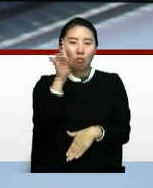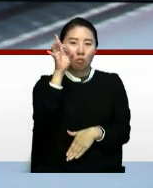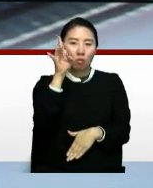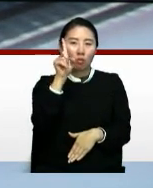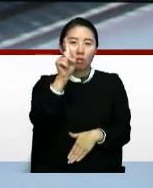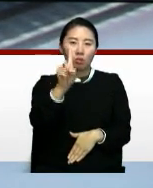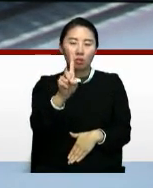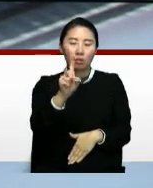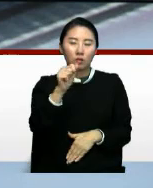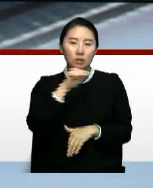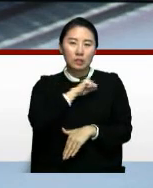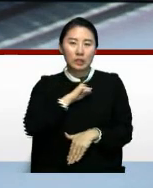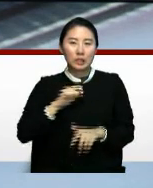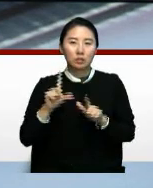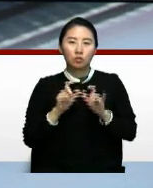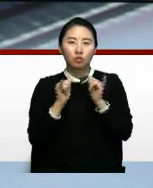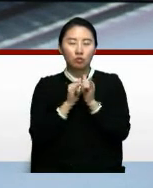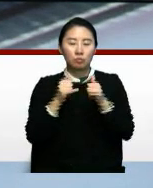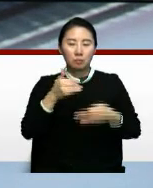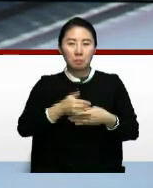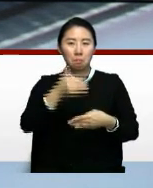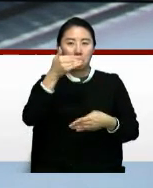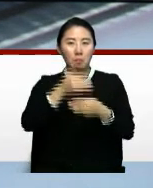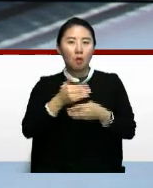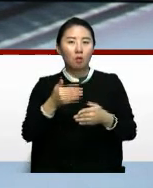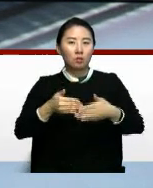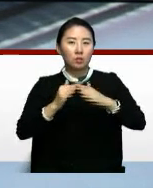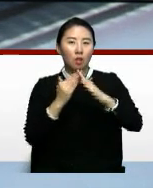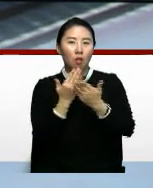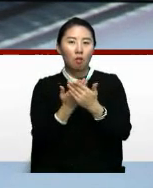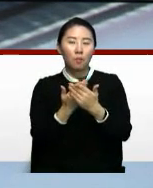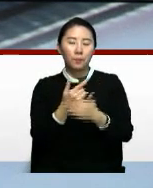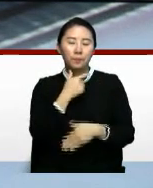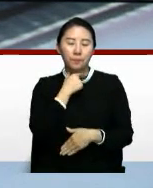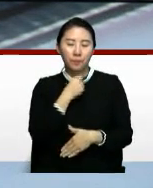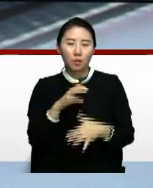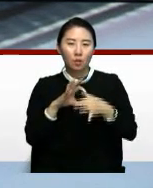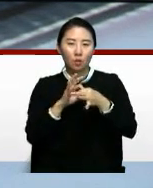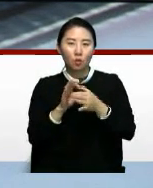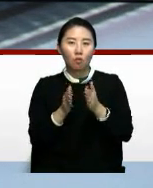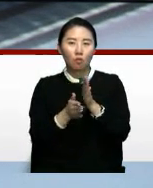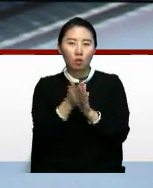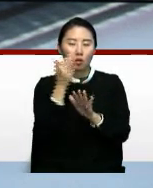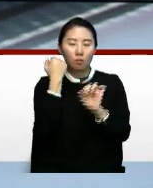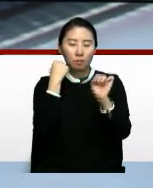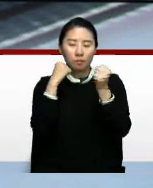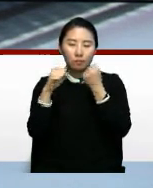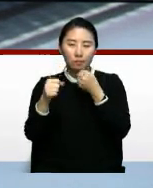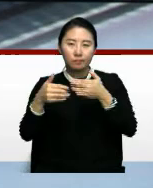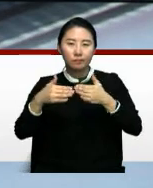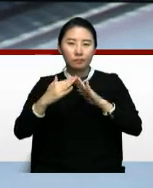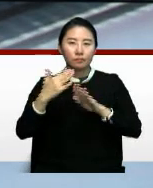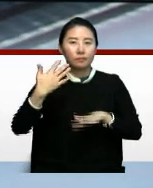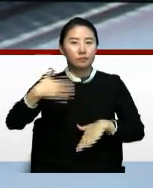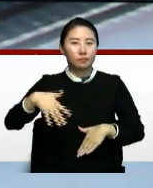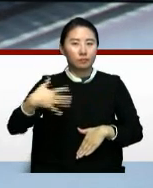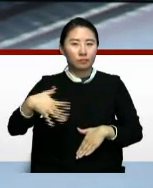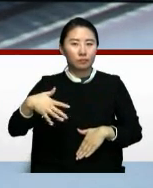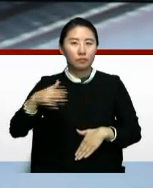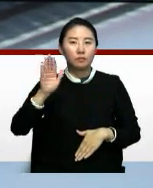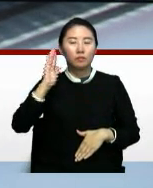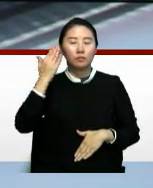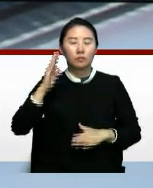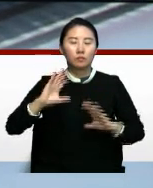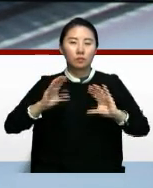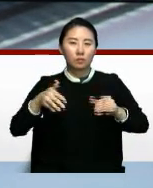있습니다. 견디다 못한 주민들이 방음벽을 세워달라고 요구했지만 관계기관의 외면으로 설치가 되지 않았었는데요.